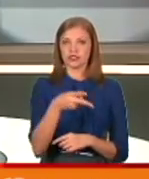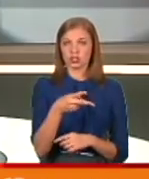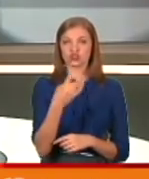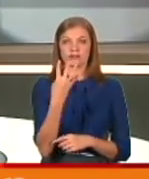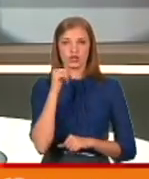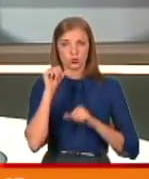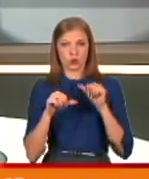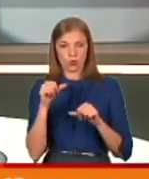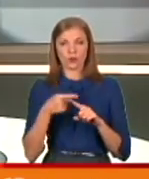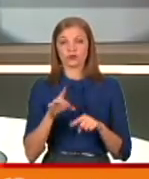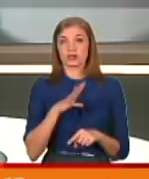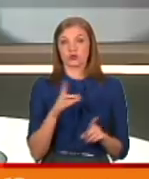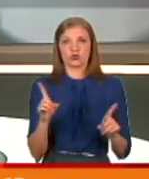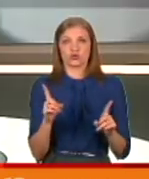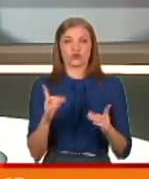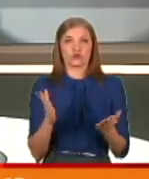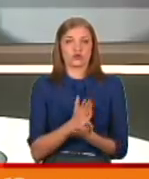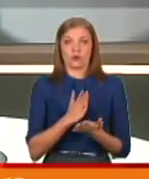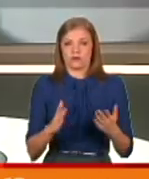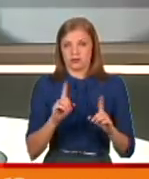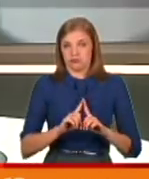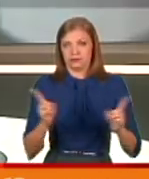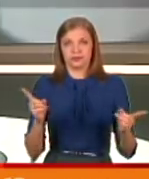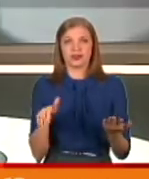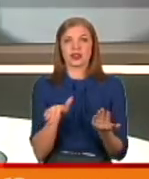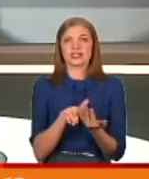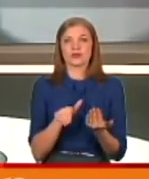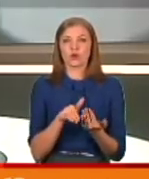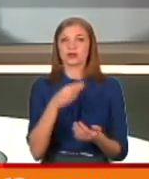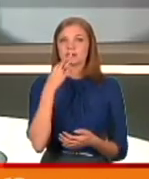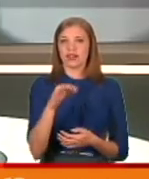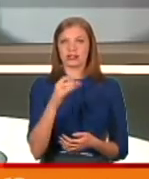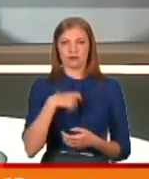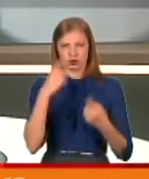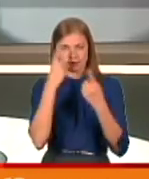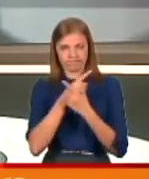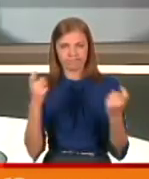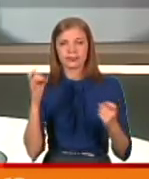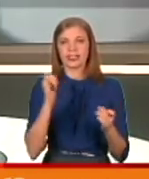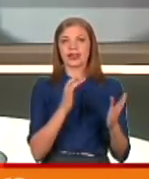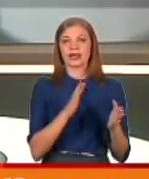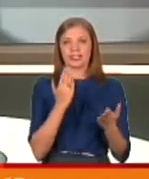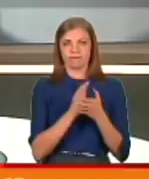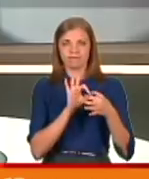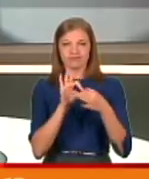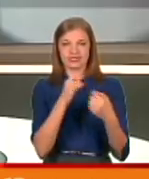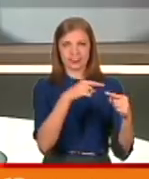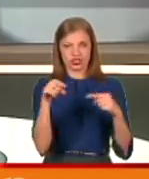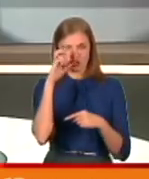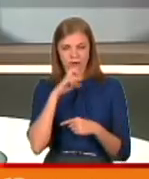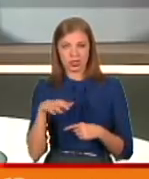2004 року. Це було щось зовсім нове. Спосіб заявити про себе на весь світ і налагодити мости з іншими